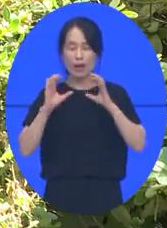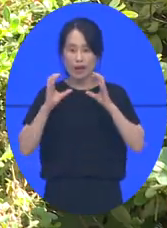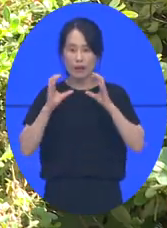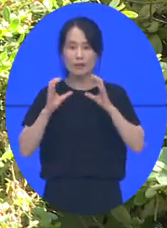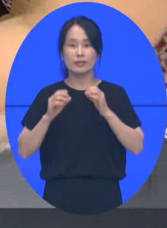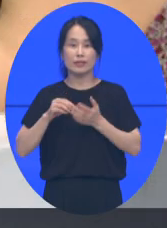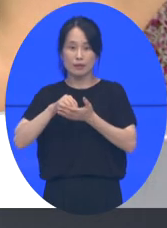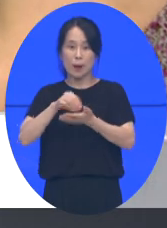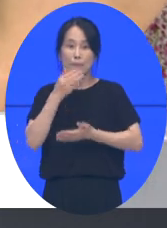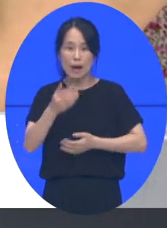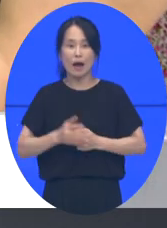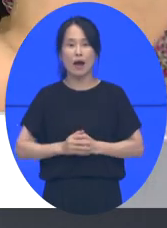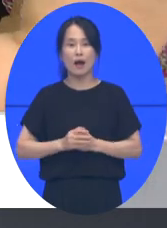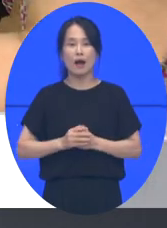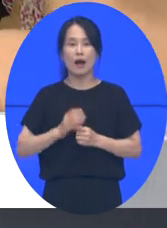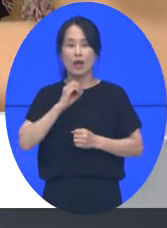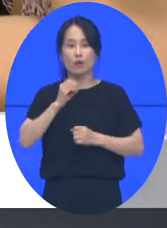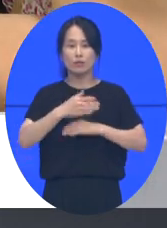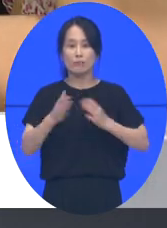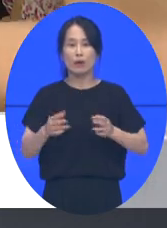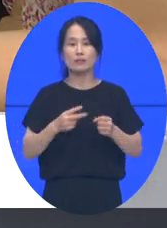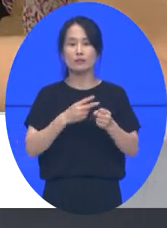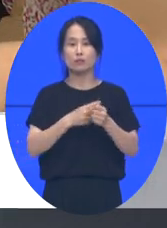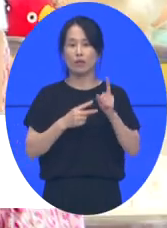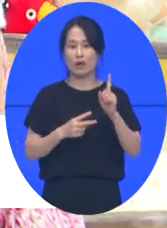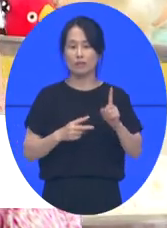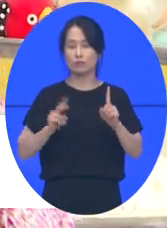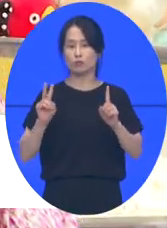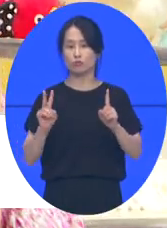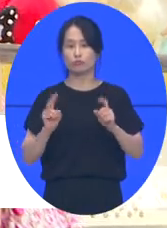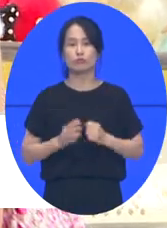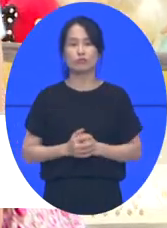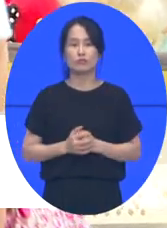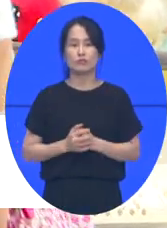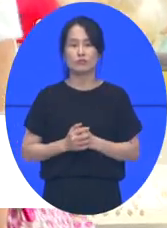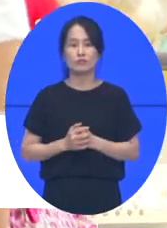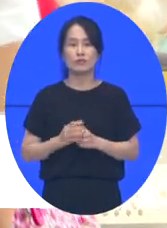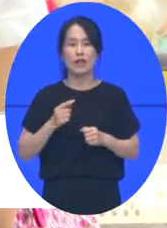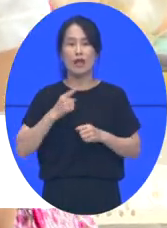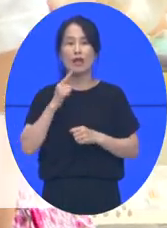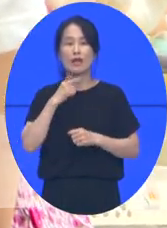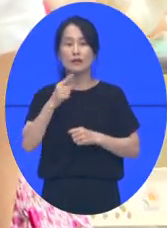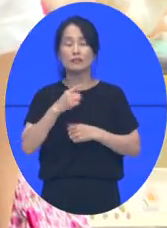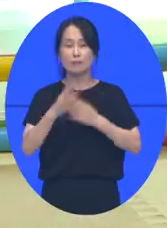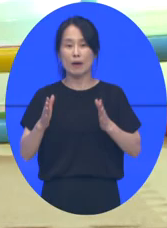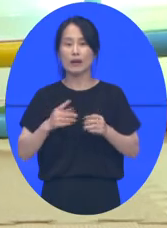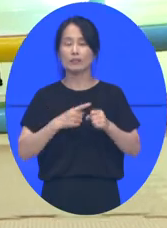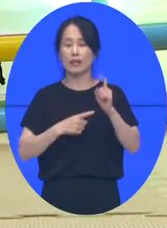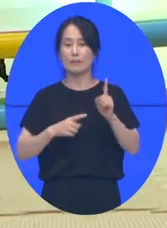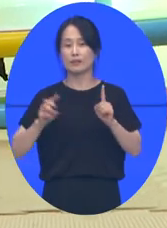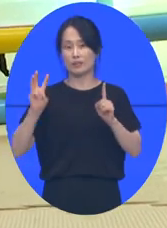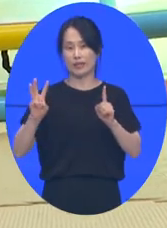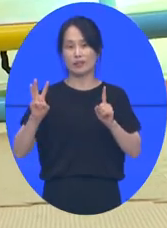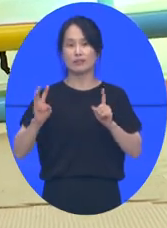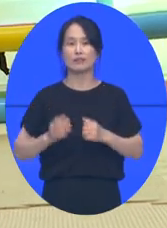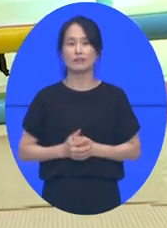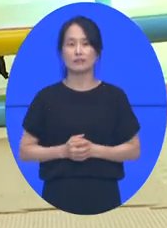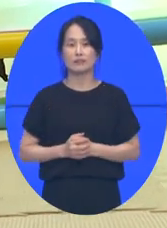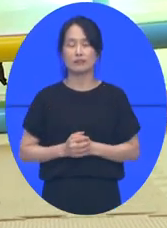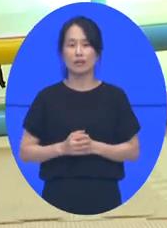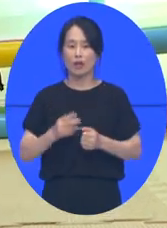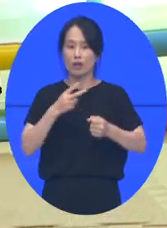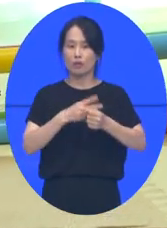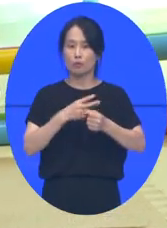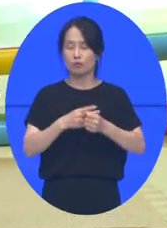수 있는데 영세반은 교사 1명당 2명, 1세반은 3명의 영아를 보육하고 있습니다. 교사가 수시로 아이와